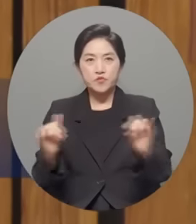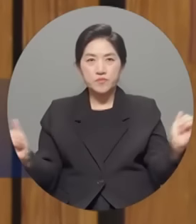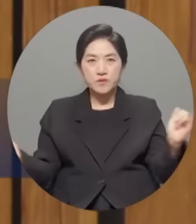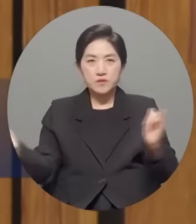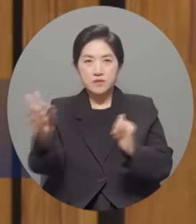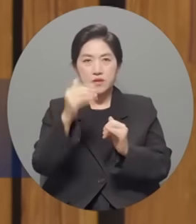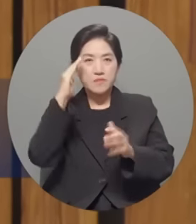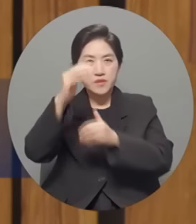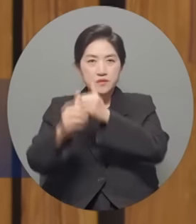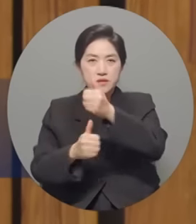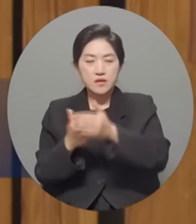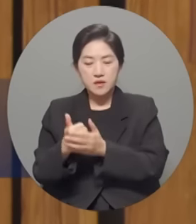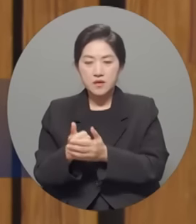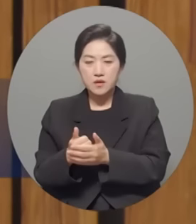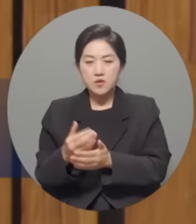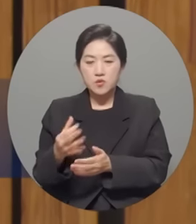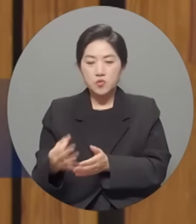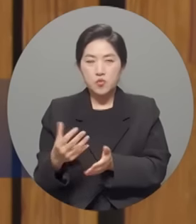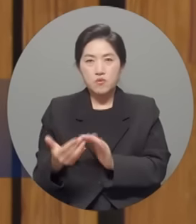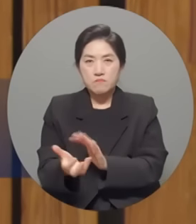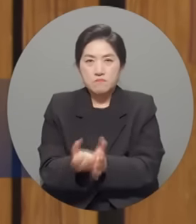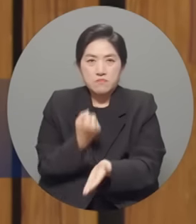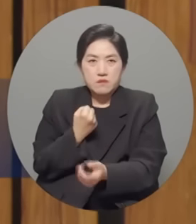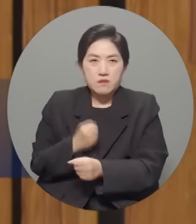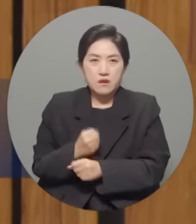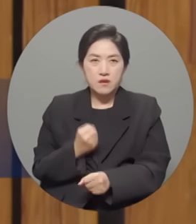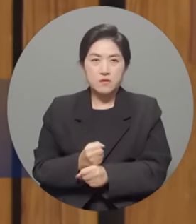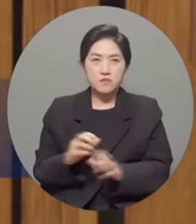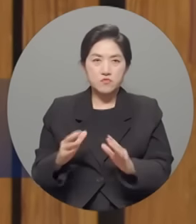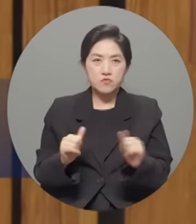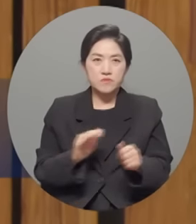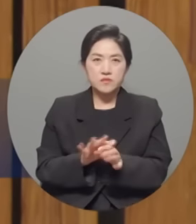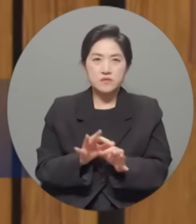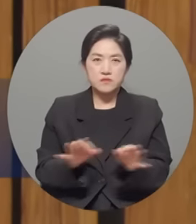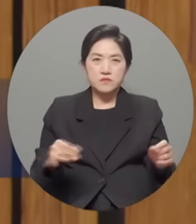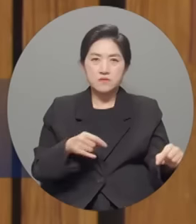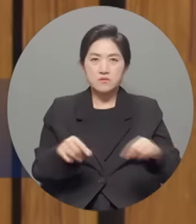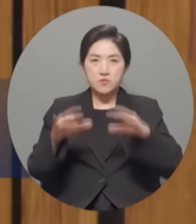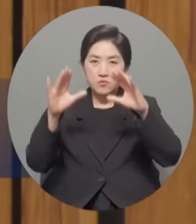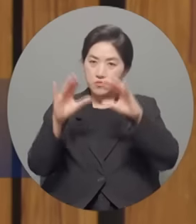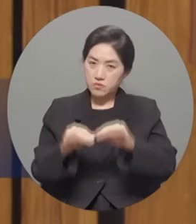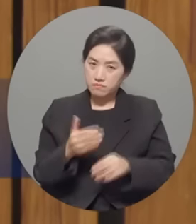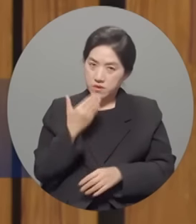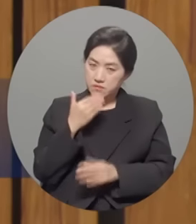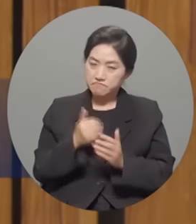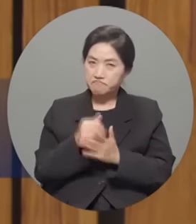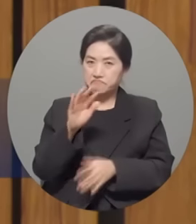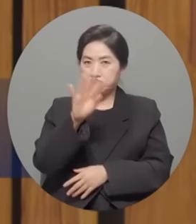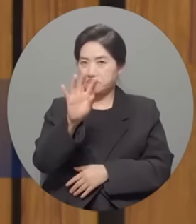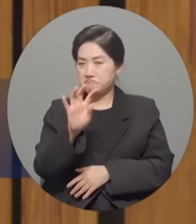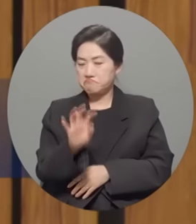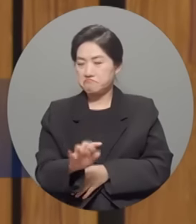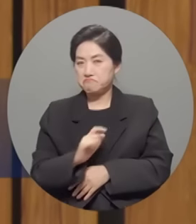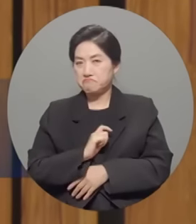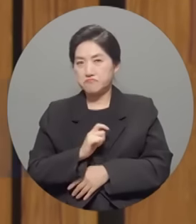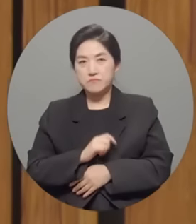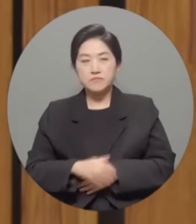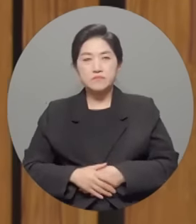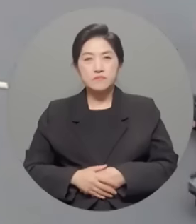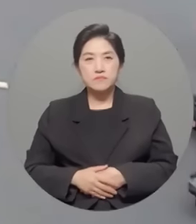국민들께서도 미래 세대의 주머니를 틀어야 하는 전 국민 지원금 정책에 동의하시는지